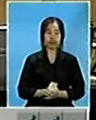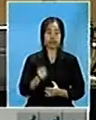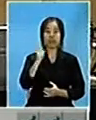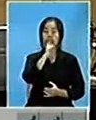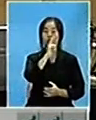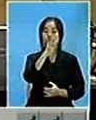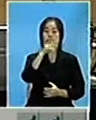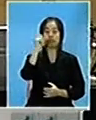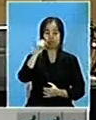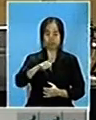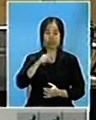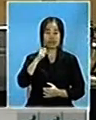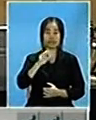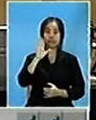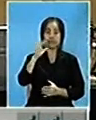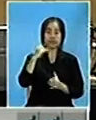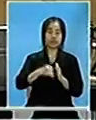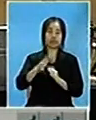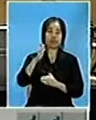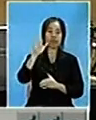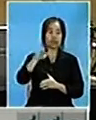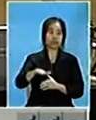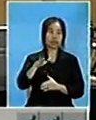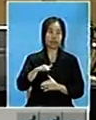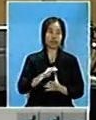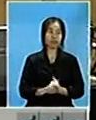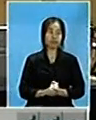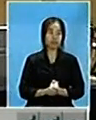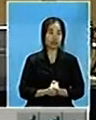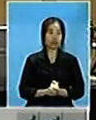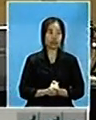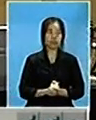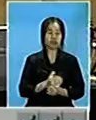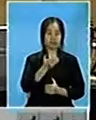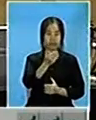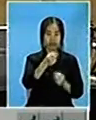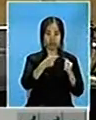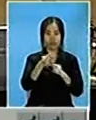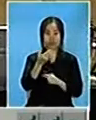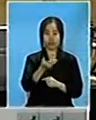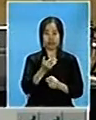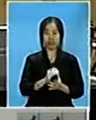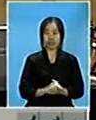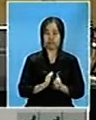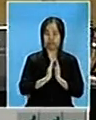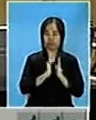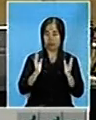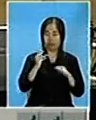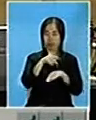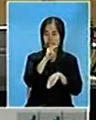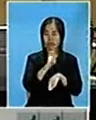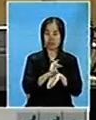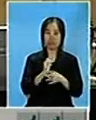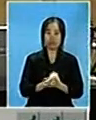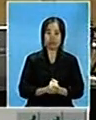าพรรคใดพรรคหนึ่งก็ไม่ผิดครับท่านผิดอภิปรายต่อได ้ขอบพระคุณท่านประธานครับท่